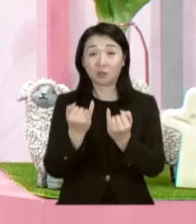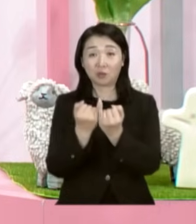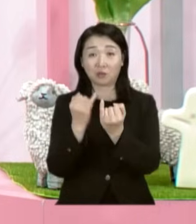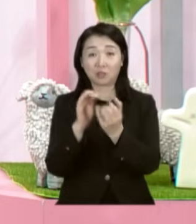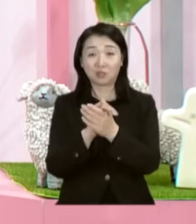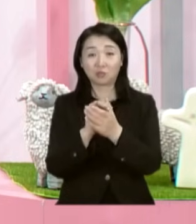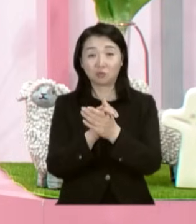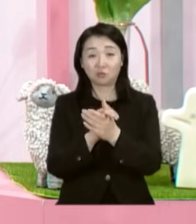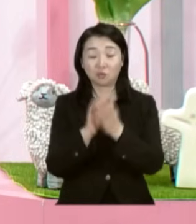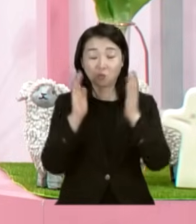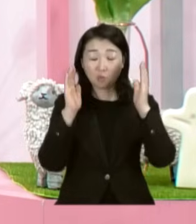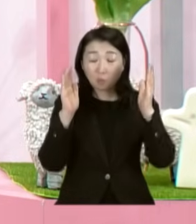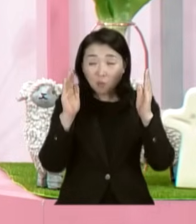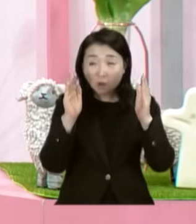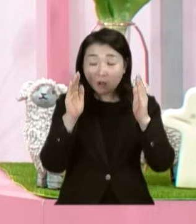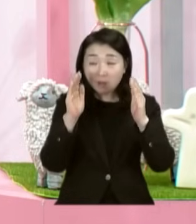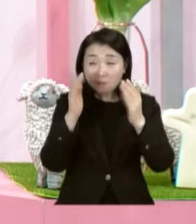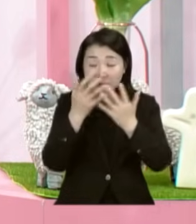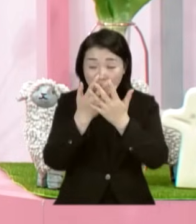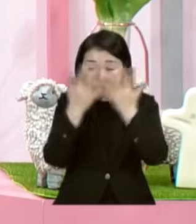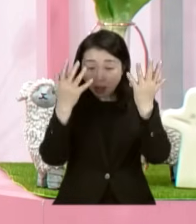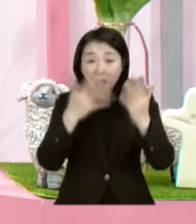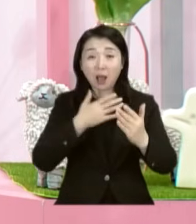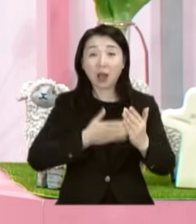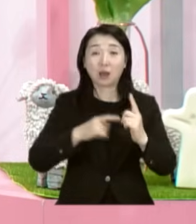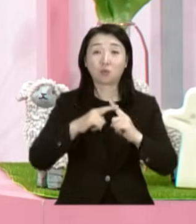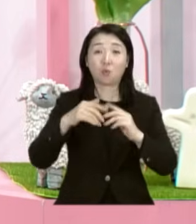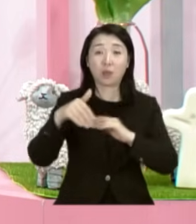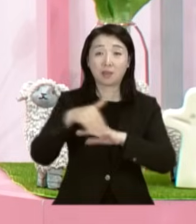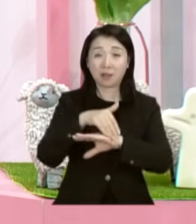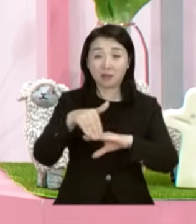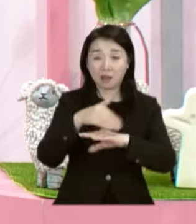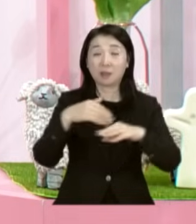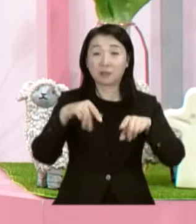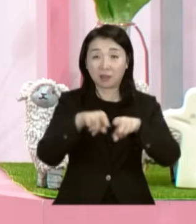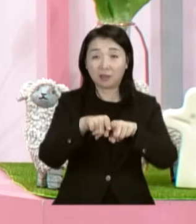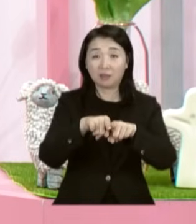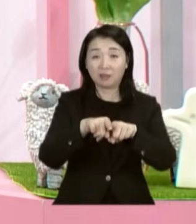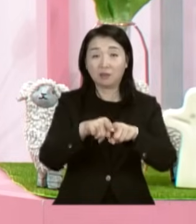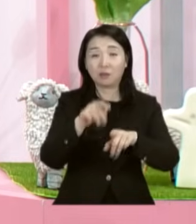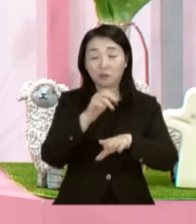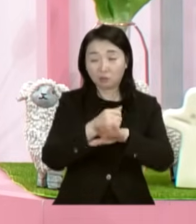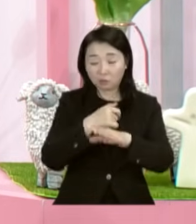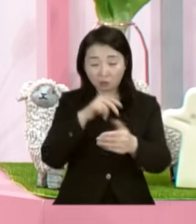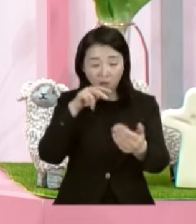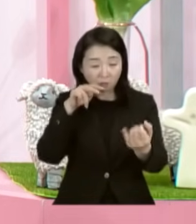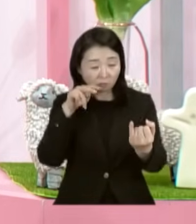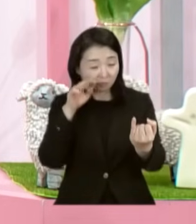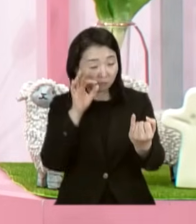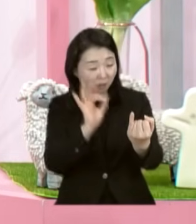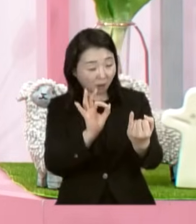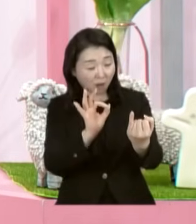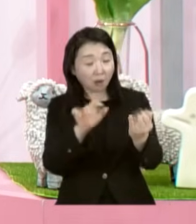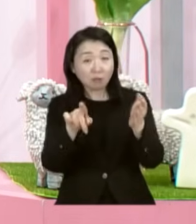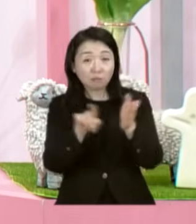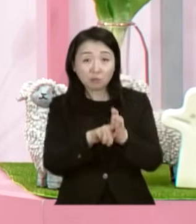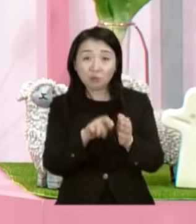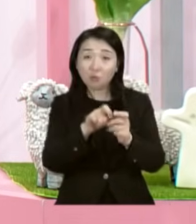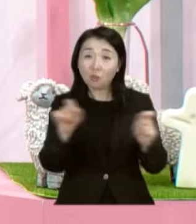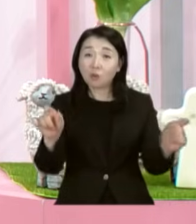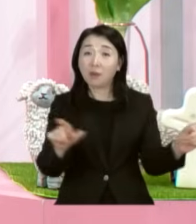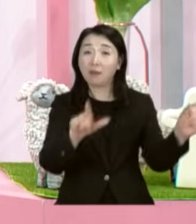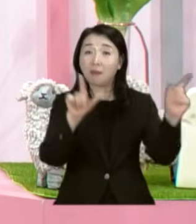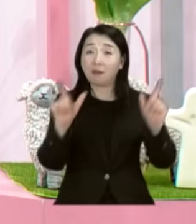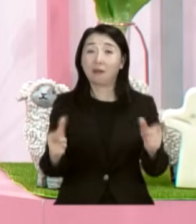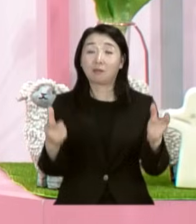여자친구가 점점 공부하고 알아 가면서 교회에서 시간을 보게 보내게 되면서 아 제가 봤을 때는 더 신앙생활을